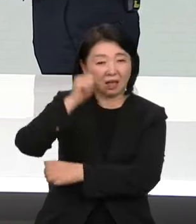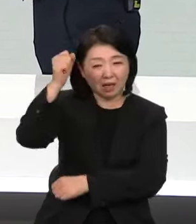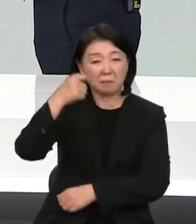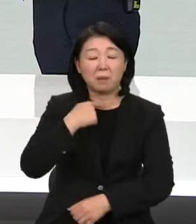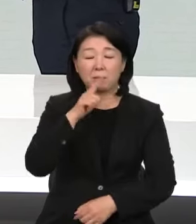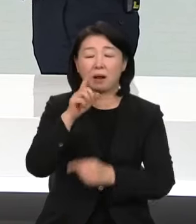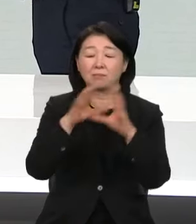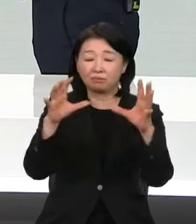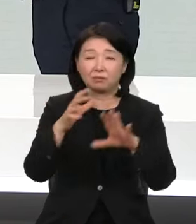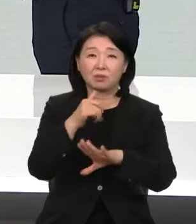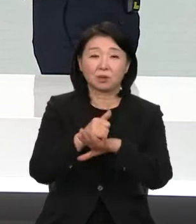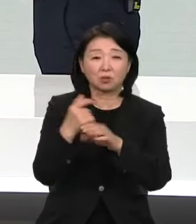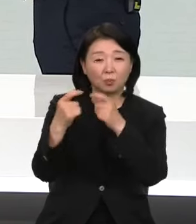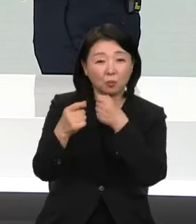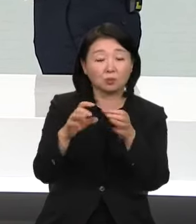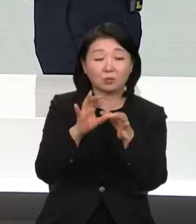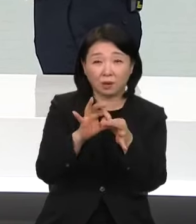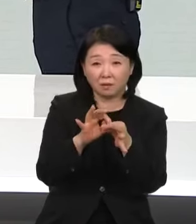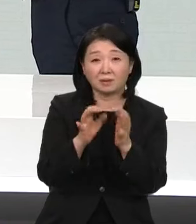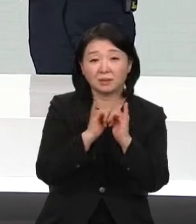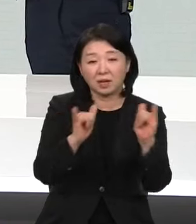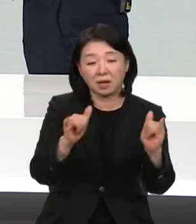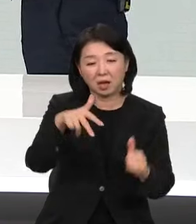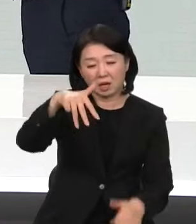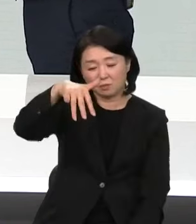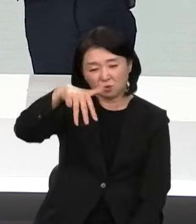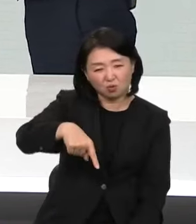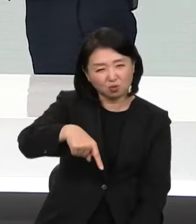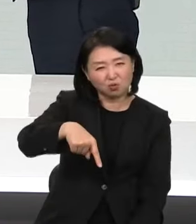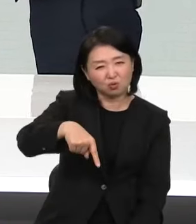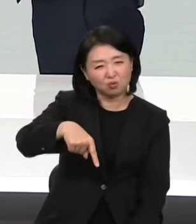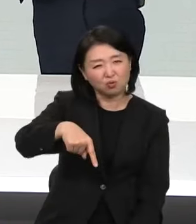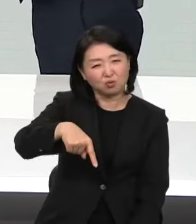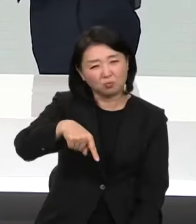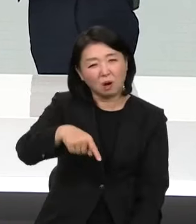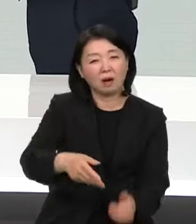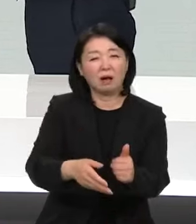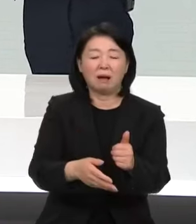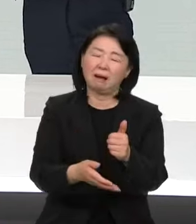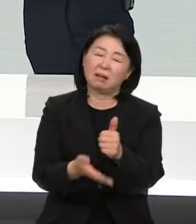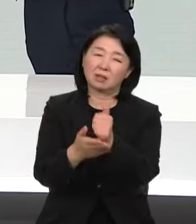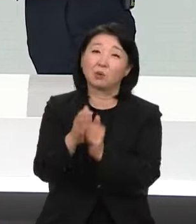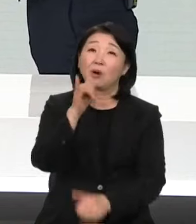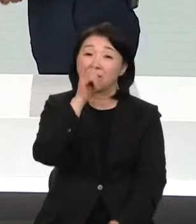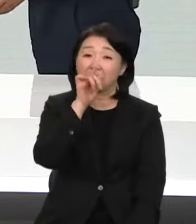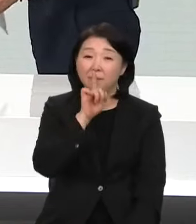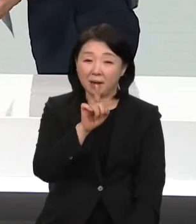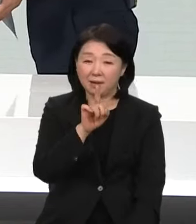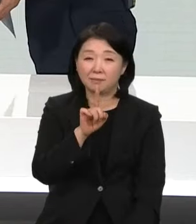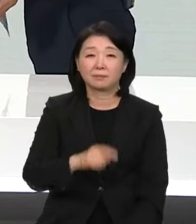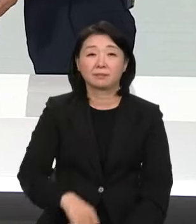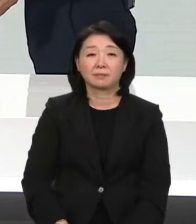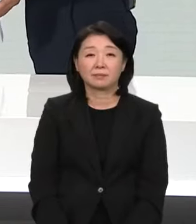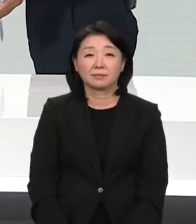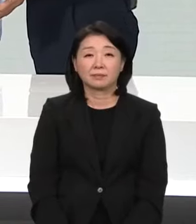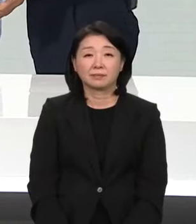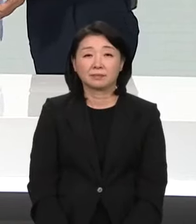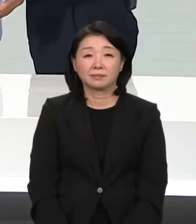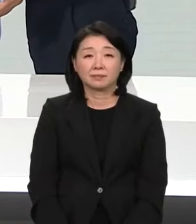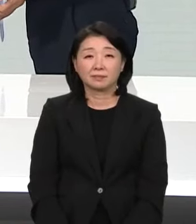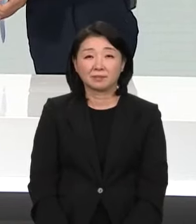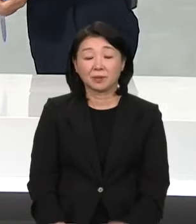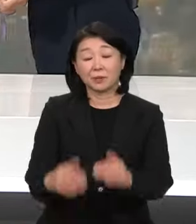정작 그 이름바 보수 계열 측에서는 추전 장관 을 뛰어주는 뭐 이런 상황들이 있었다는 거를 지금 뭐 환기시키는 경우도 있습니다네